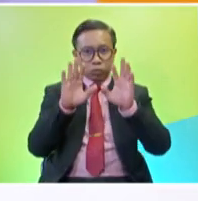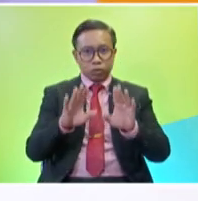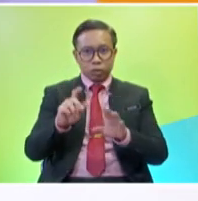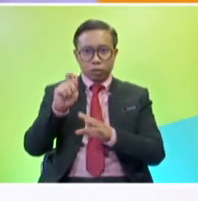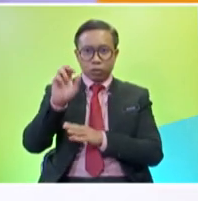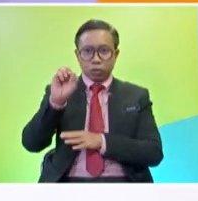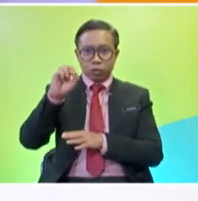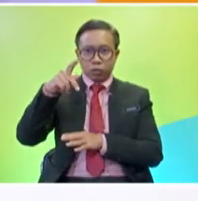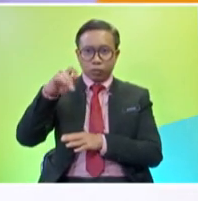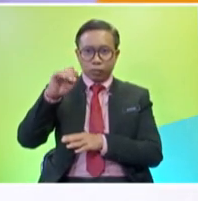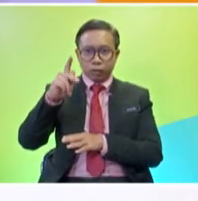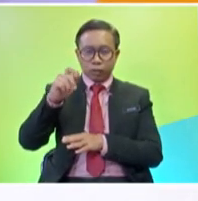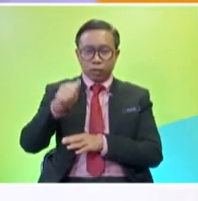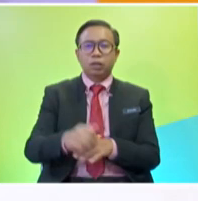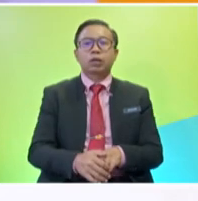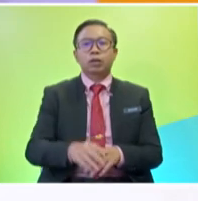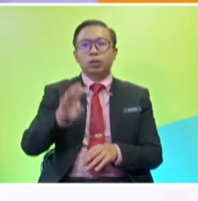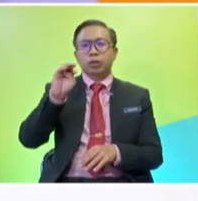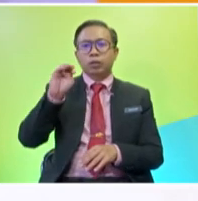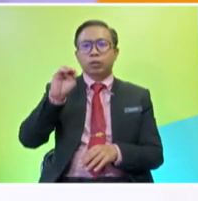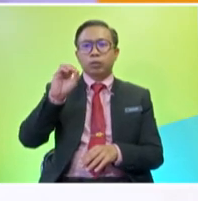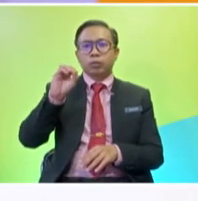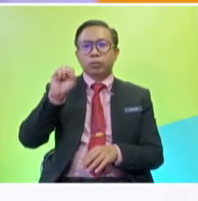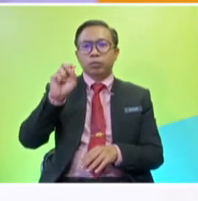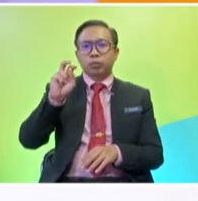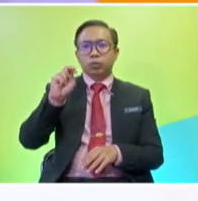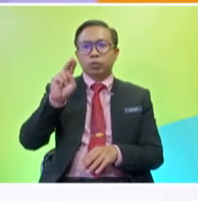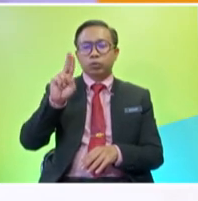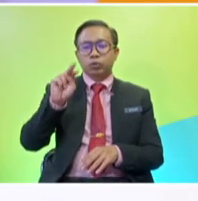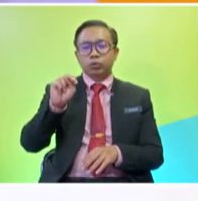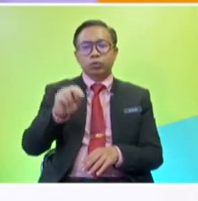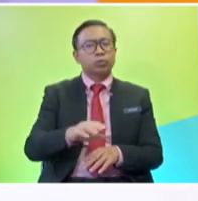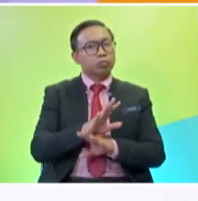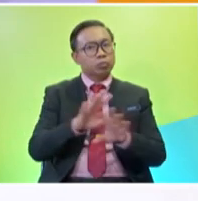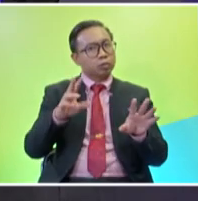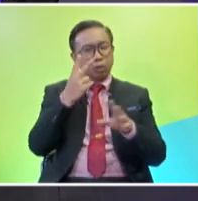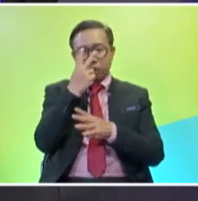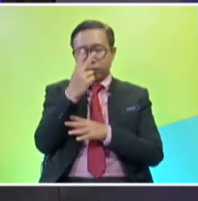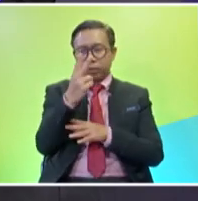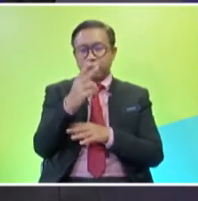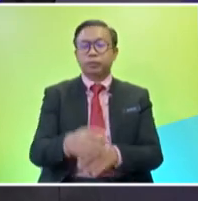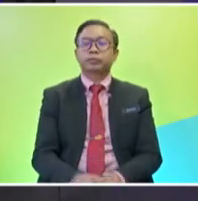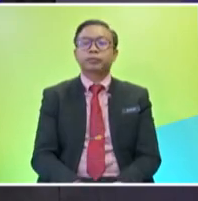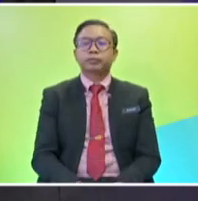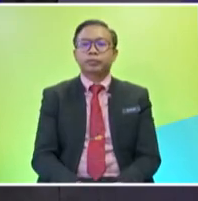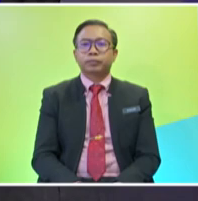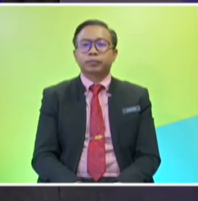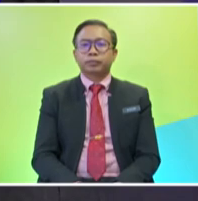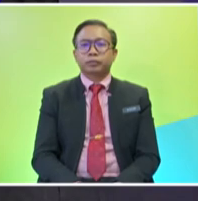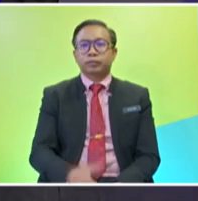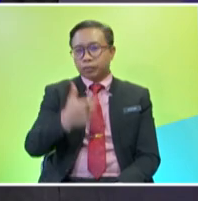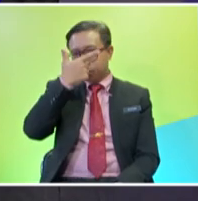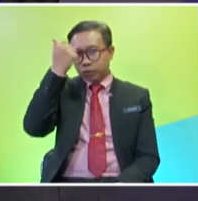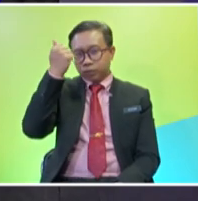monsun Tropical tidak kelihatan tak nyata kelihatan lapisan itu tidak nyata Oke karena